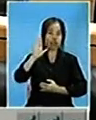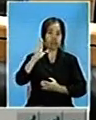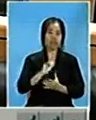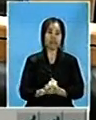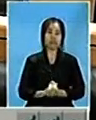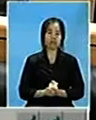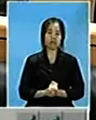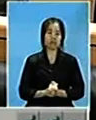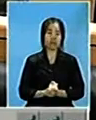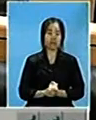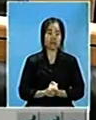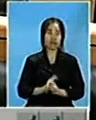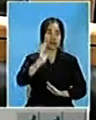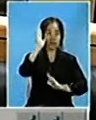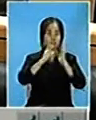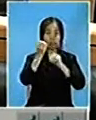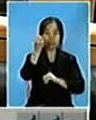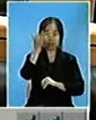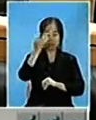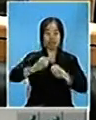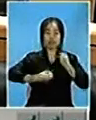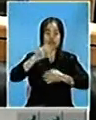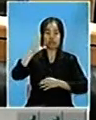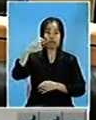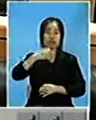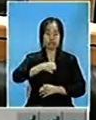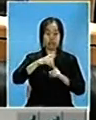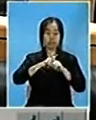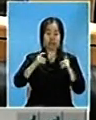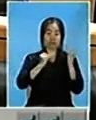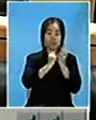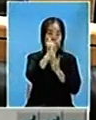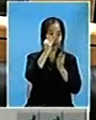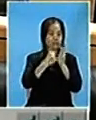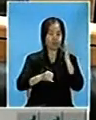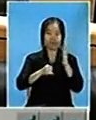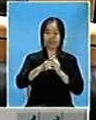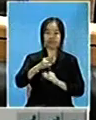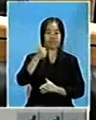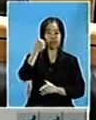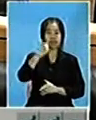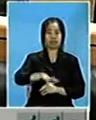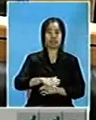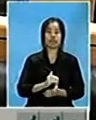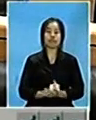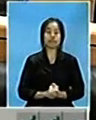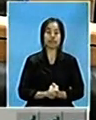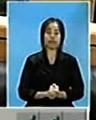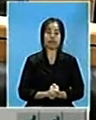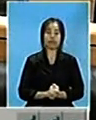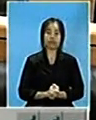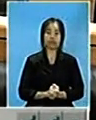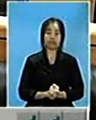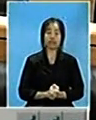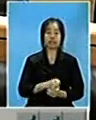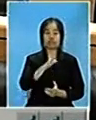เสียงข้างมากมันสะท้อนความต้องการครับแต่มันสะท้อนความถูกต้องไม่ได้มันตัดสินความถูกต้องไม่ได้เมื่อไรก็ตามนะครับ